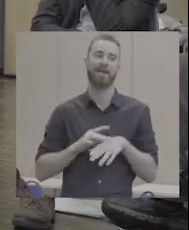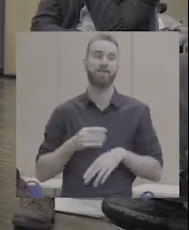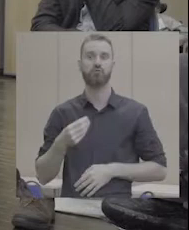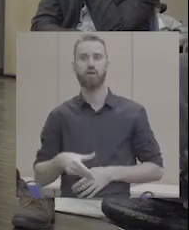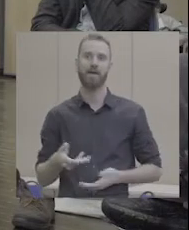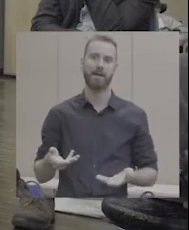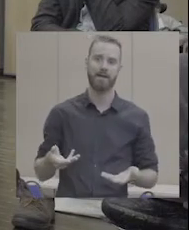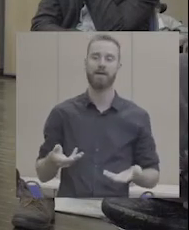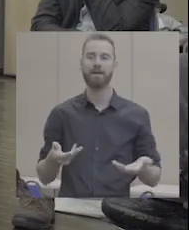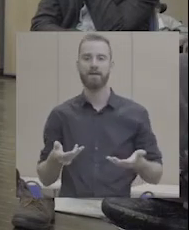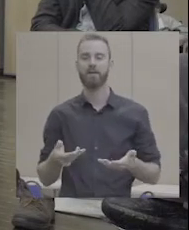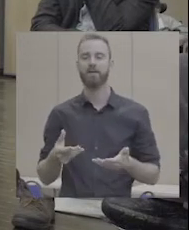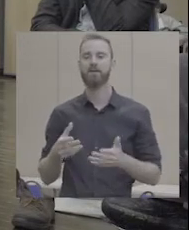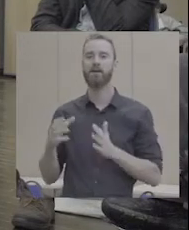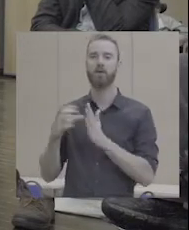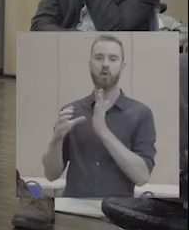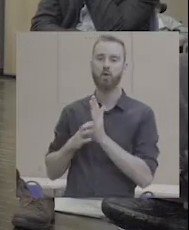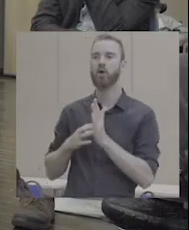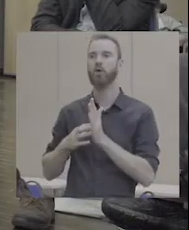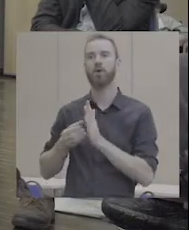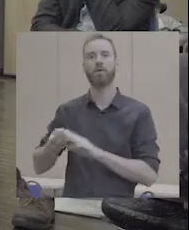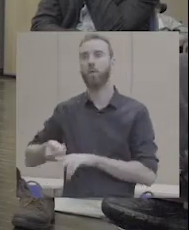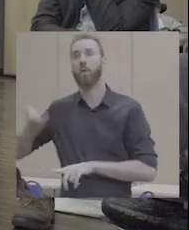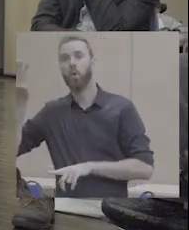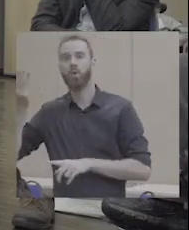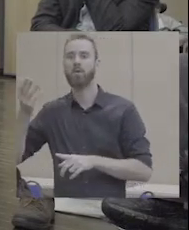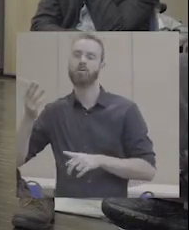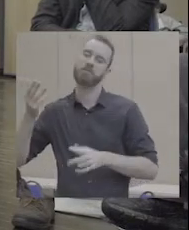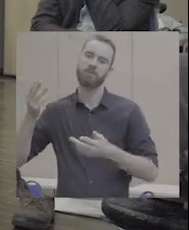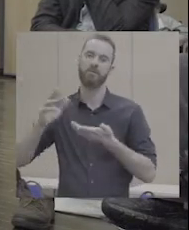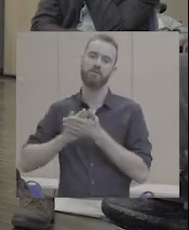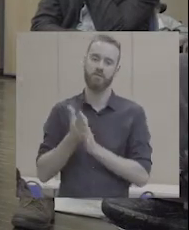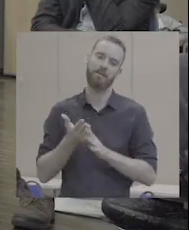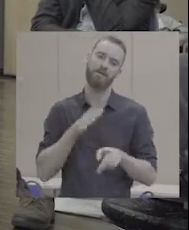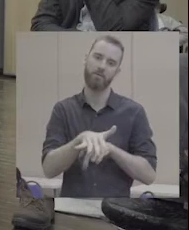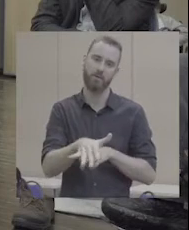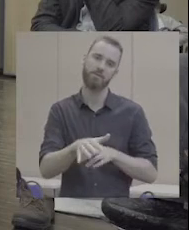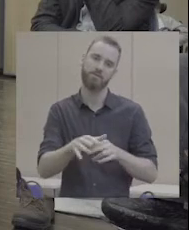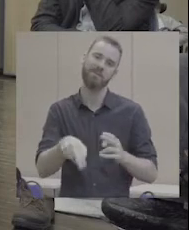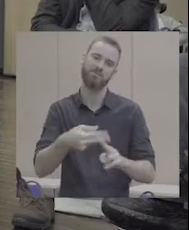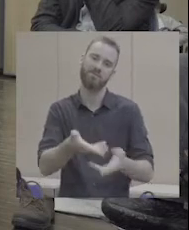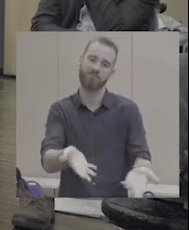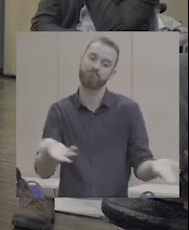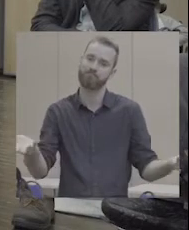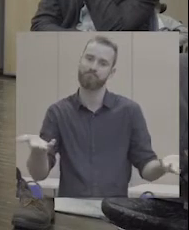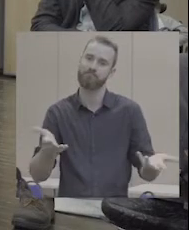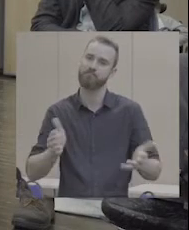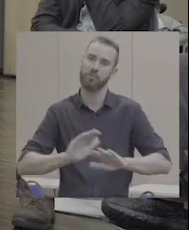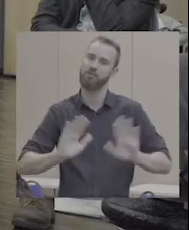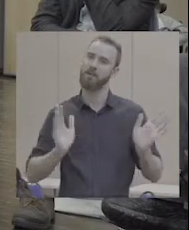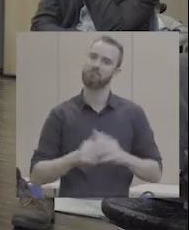pas qu'on ait des exigences de code de construction trop élevées. C'est ce que ça donne comme résultat. C'est pas génial, je vais vous dire.